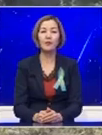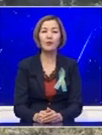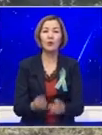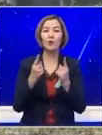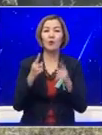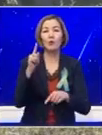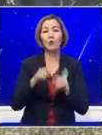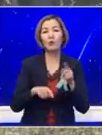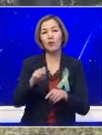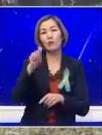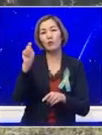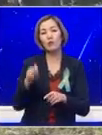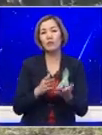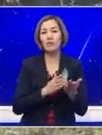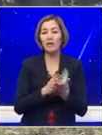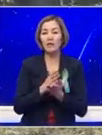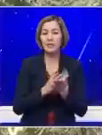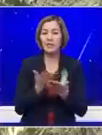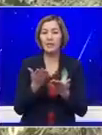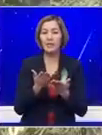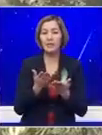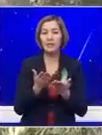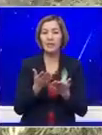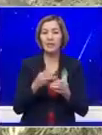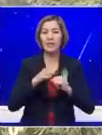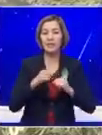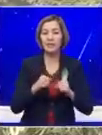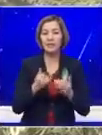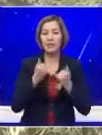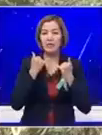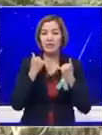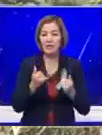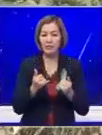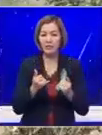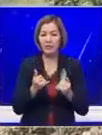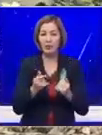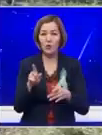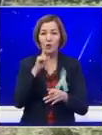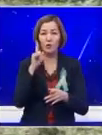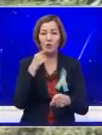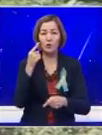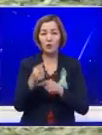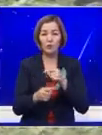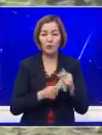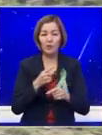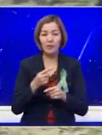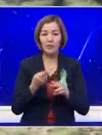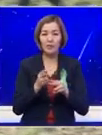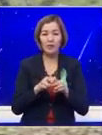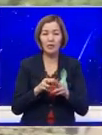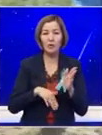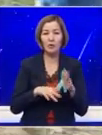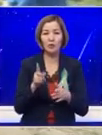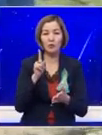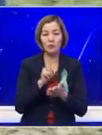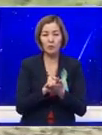Отан соғысының ардагерлеріне бас ию, ерліктеріне тағзым ету бүгінгі қауымның әсіресе жас ұрпақтың ең қастерлі борышы.